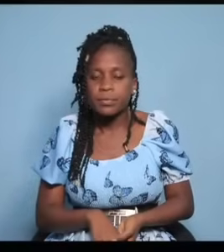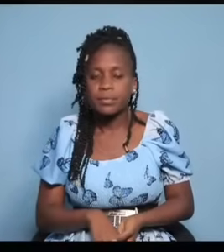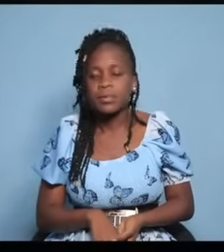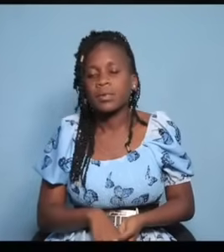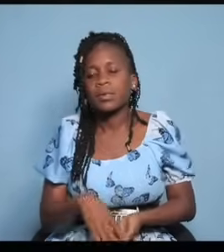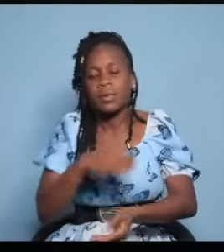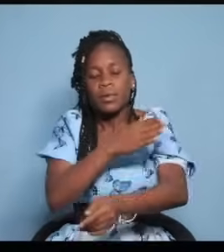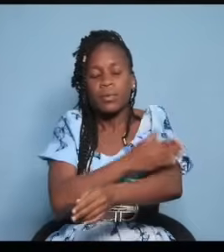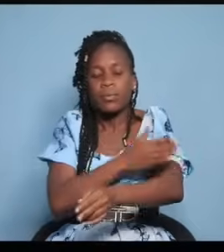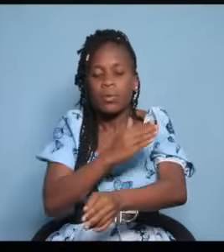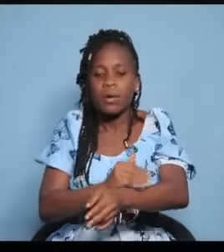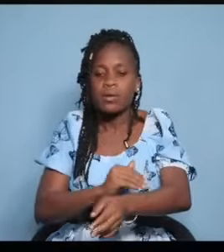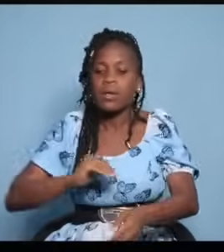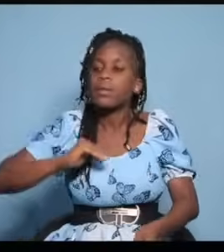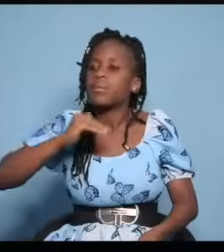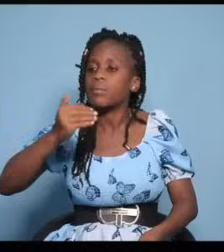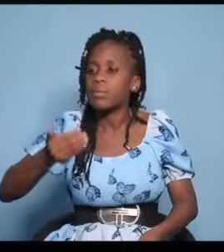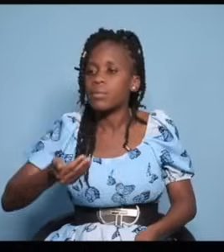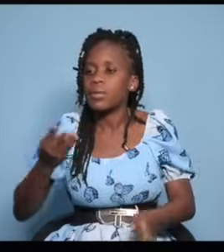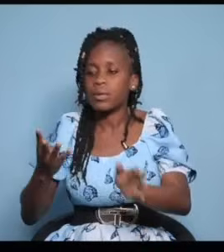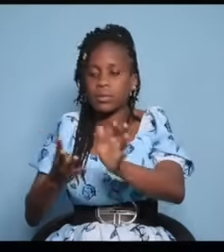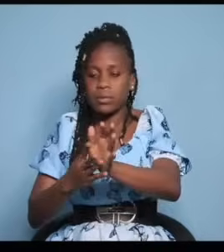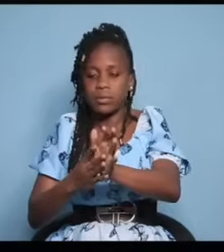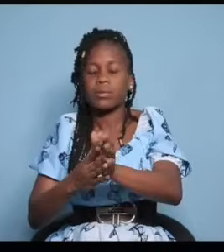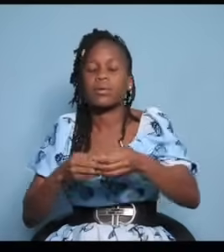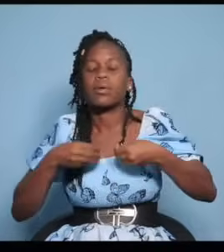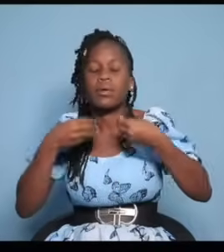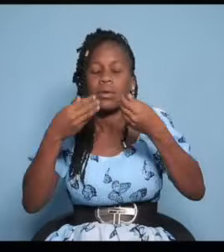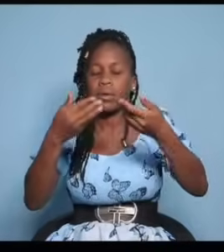Baada ya miezi 9 ripoti ikatolewa na jopo la wataalamu ya kwamba